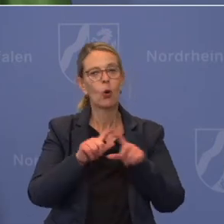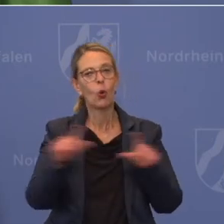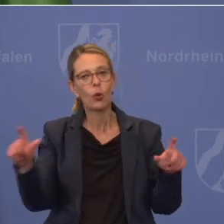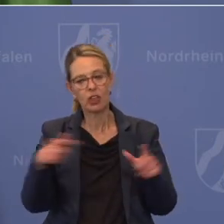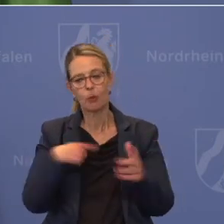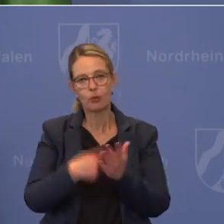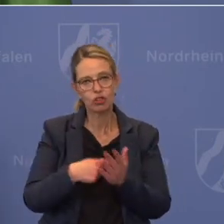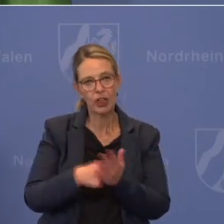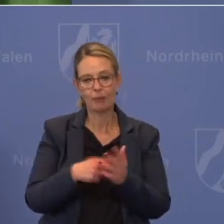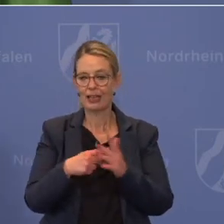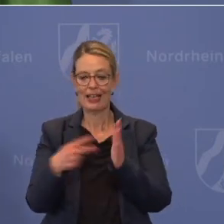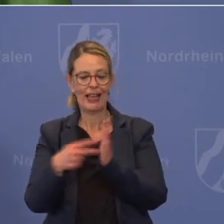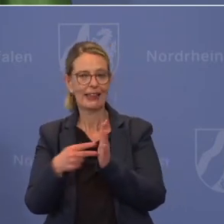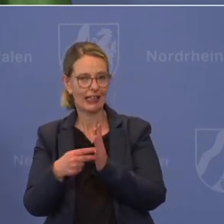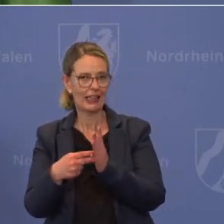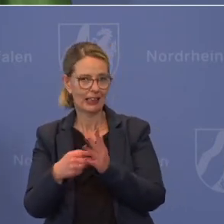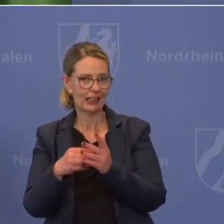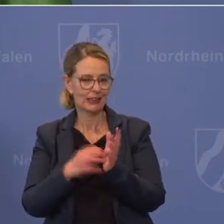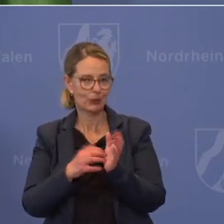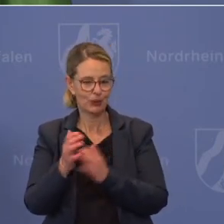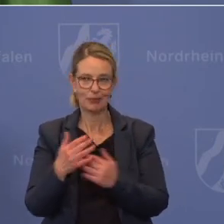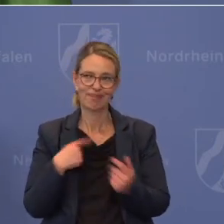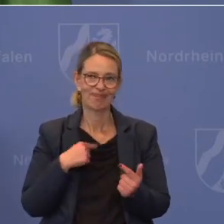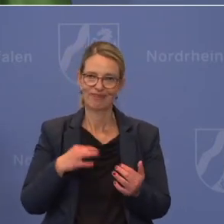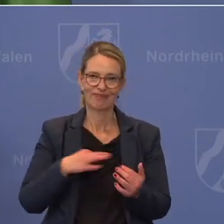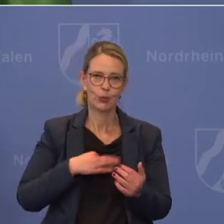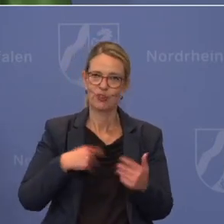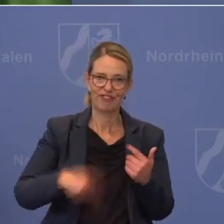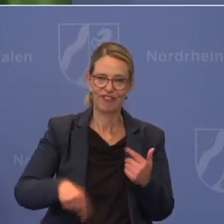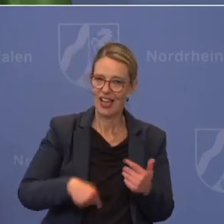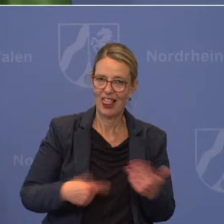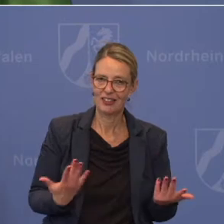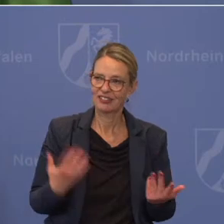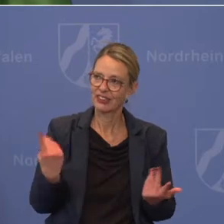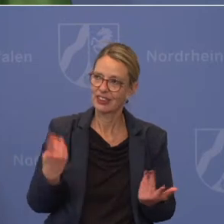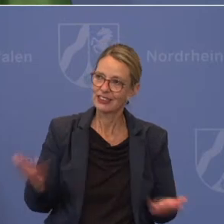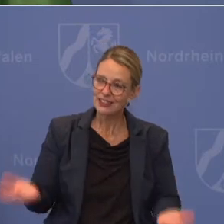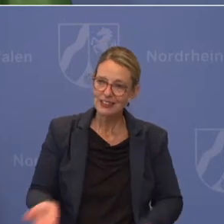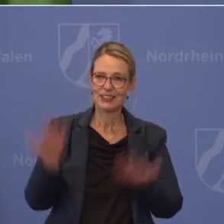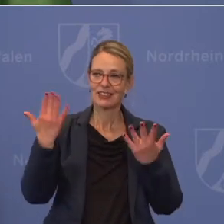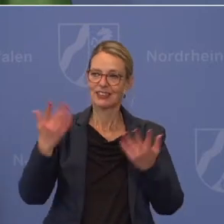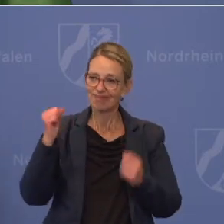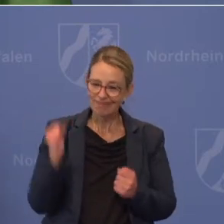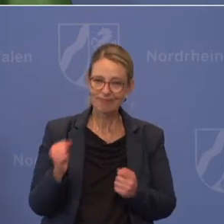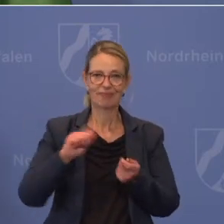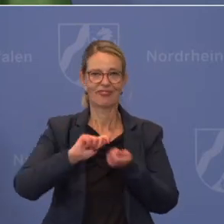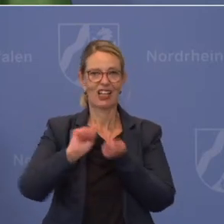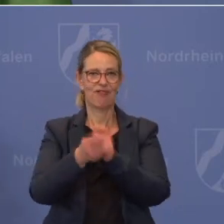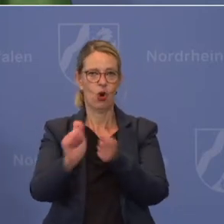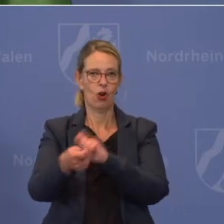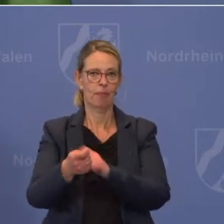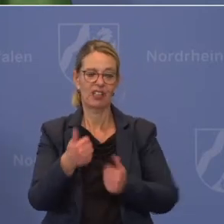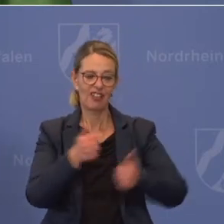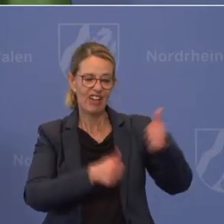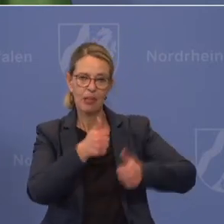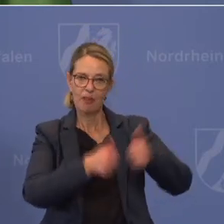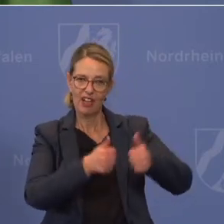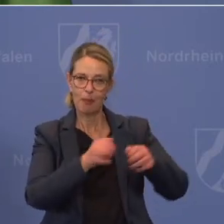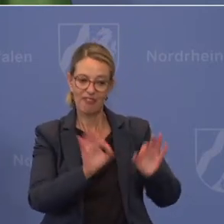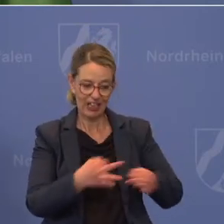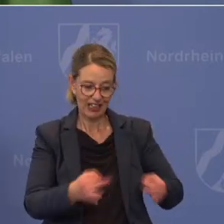Unternehmensbesteuerung, des Energiesystems fehlt die Kraft zu nötigen Reformen, um die Wettbewerbsfähigkeit zu